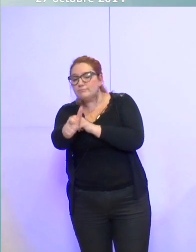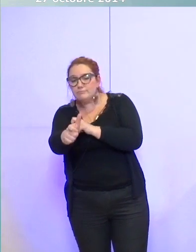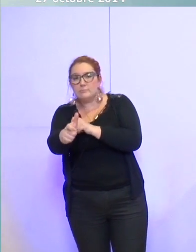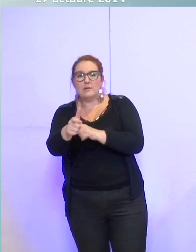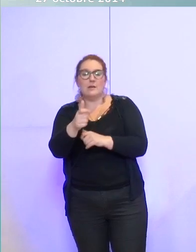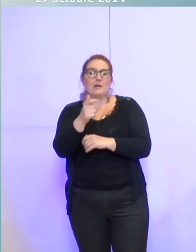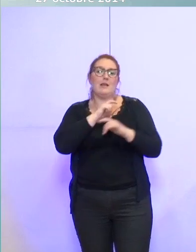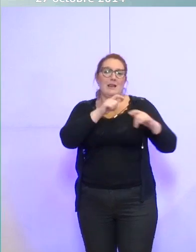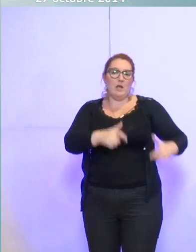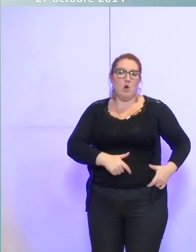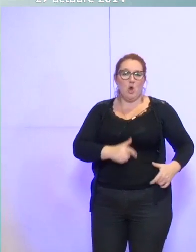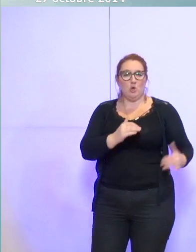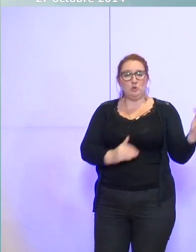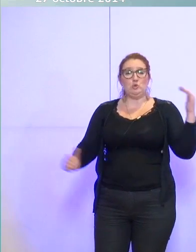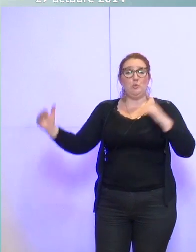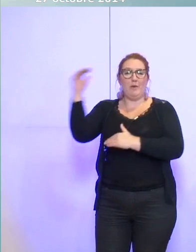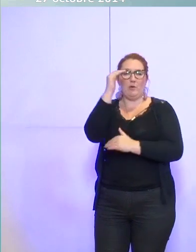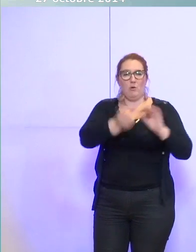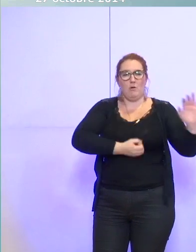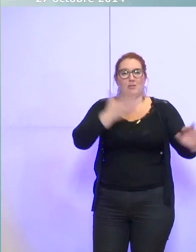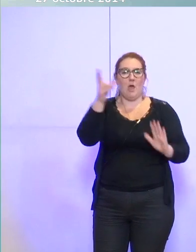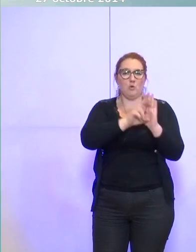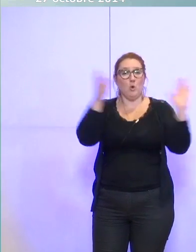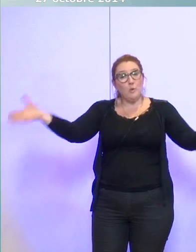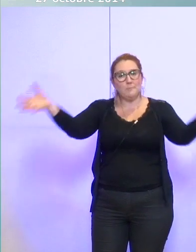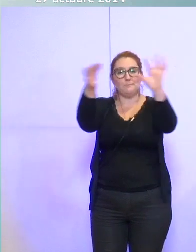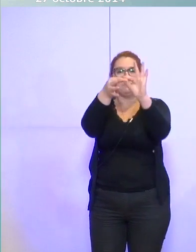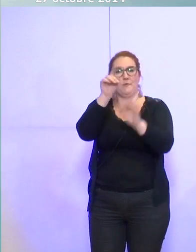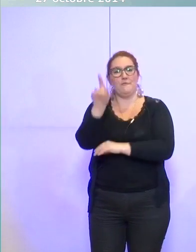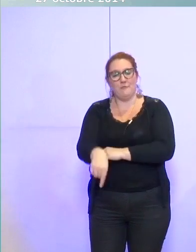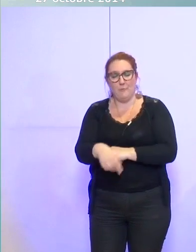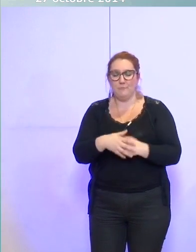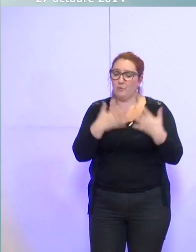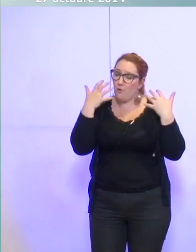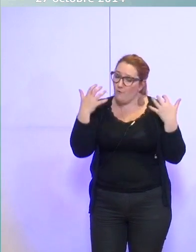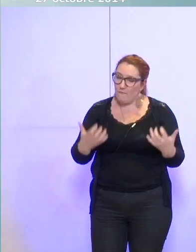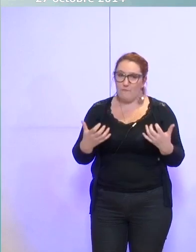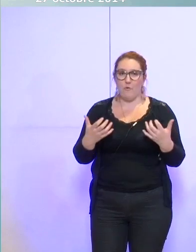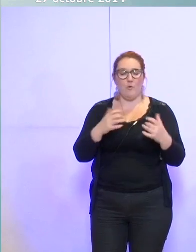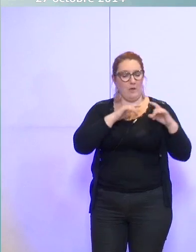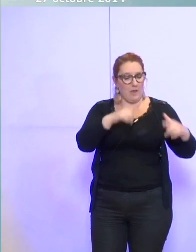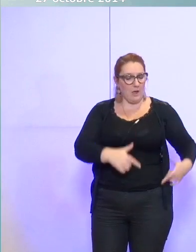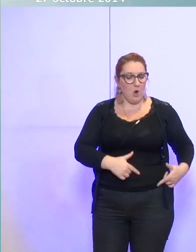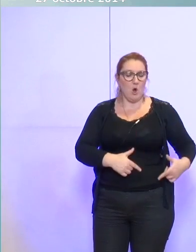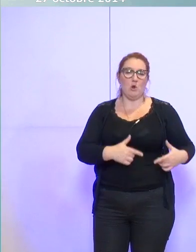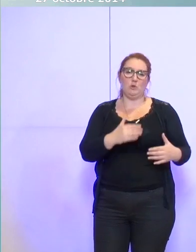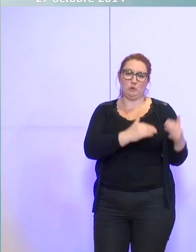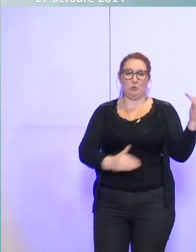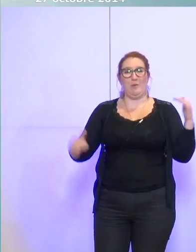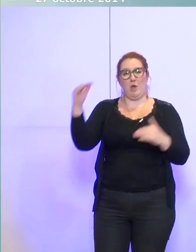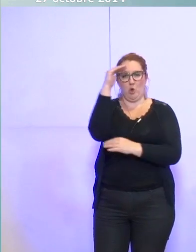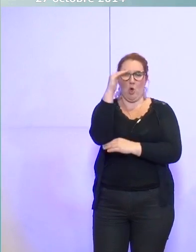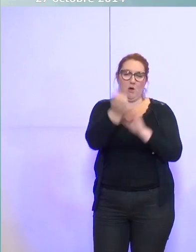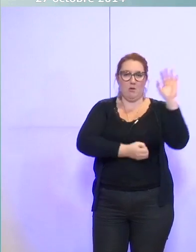l'École supérieure d'art de Grenoble, et que nous souhaitons qu'un rapprochement entre l'École supérieure d'art de Grenoble